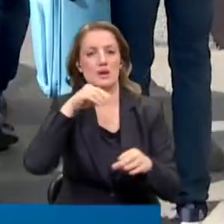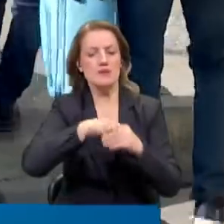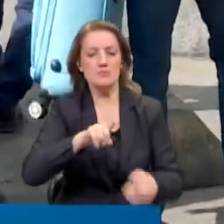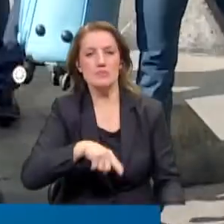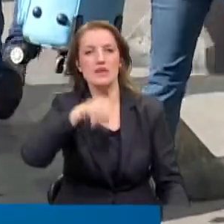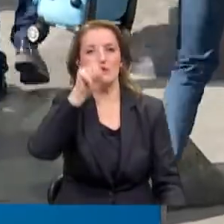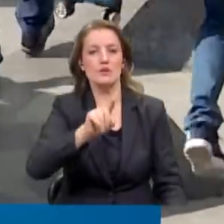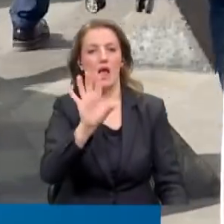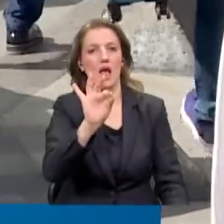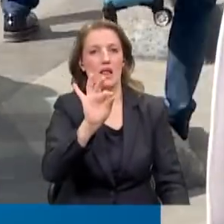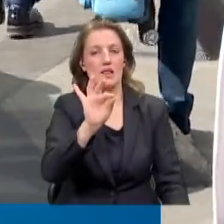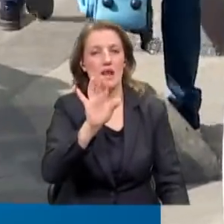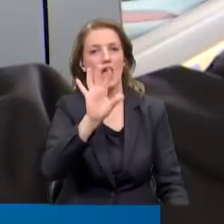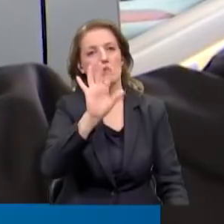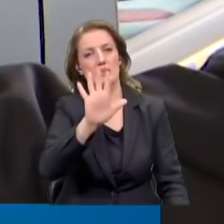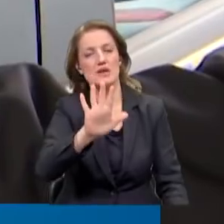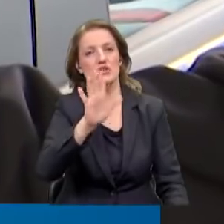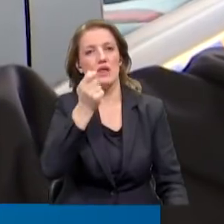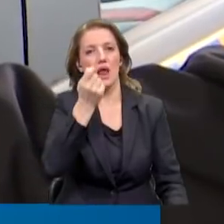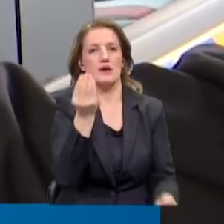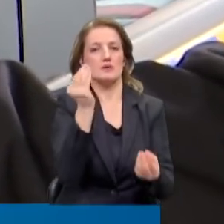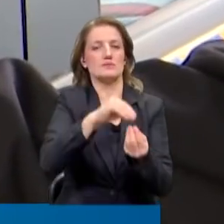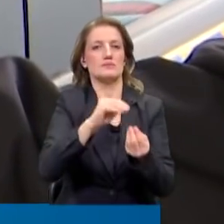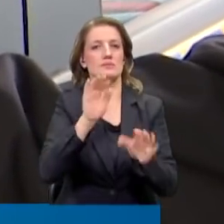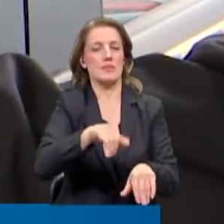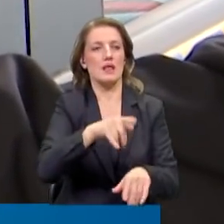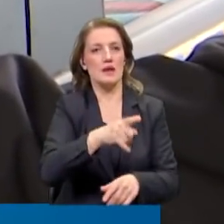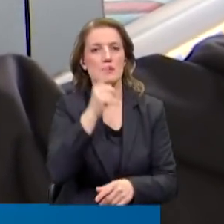günde 50-55 lira arttı. Dünle bugün arasında